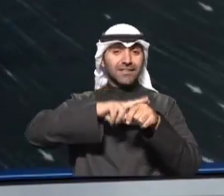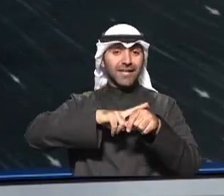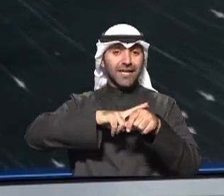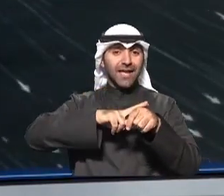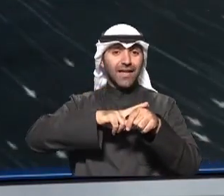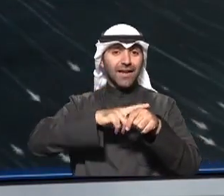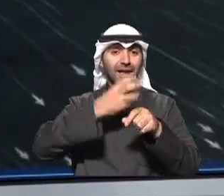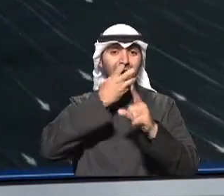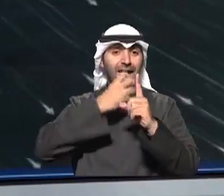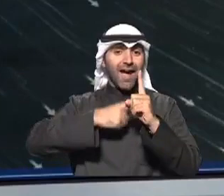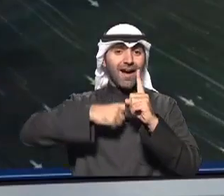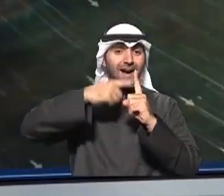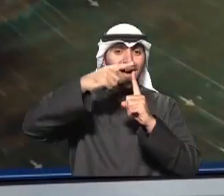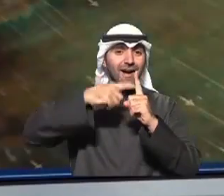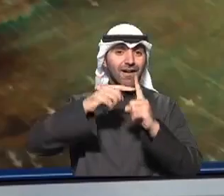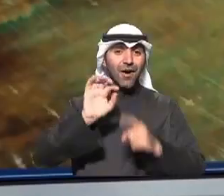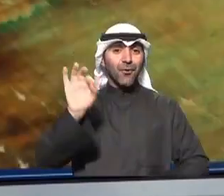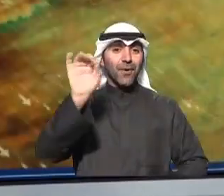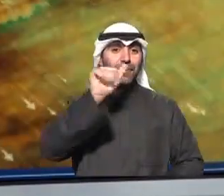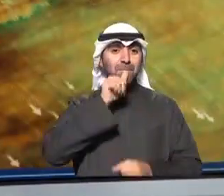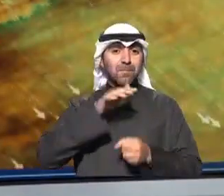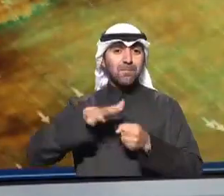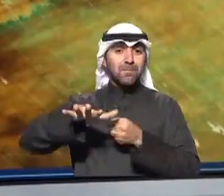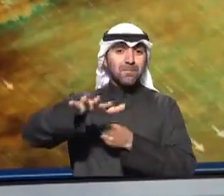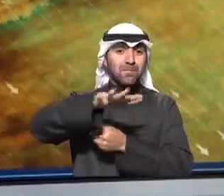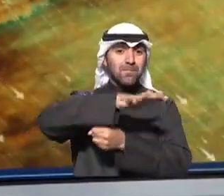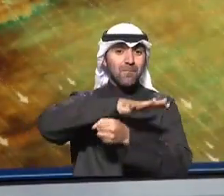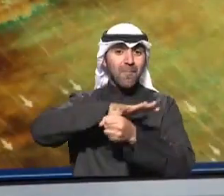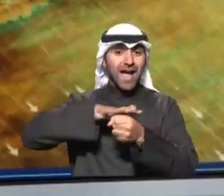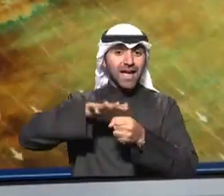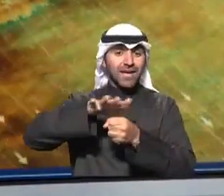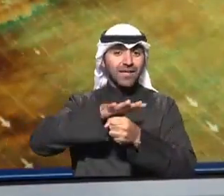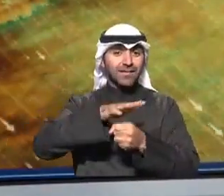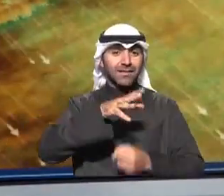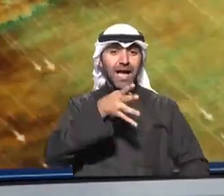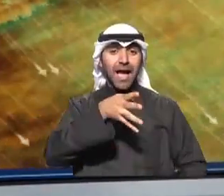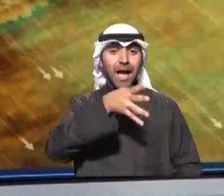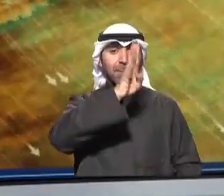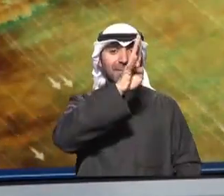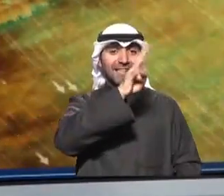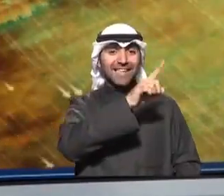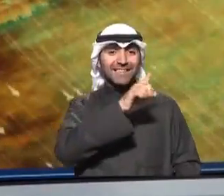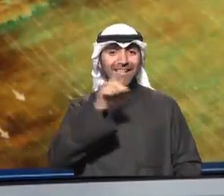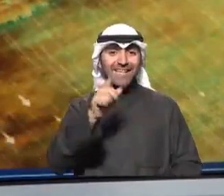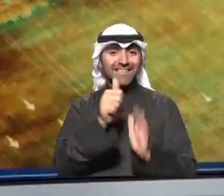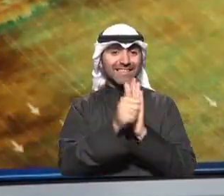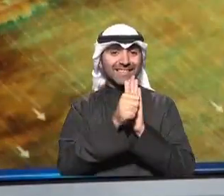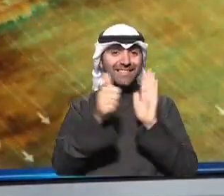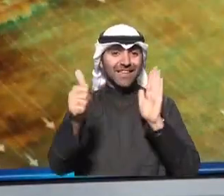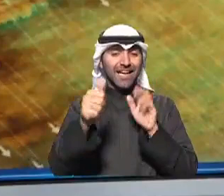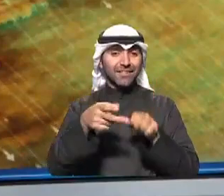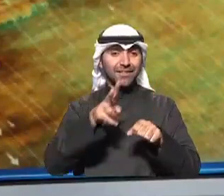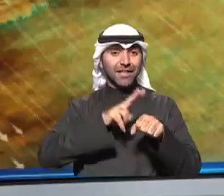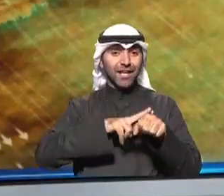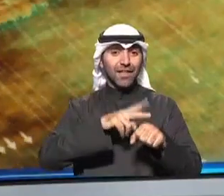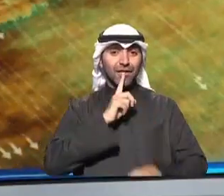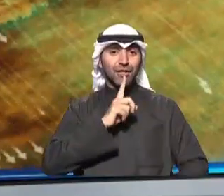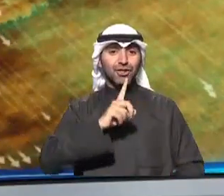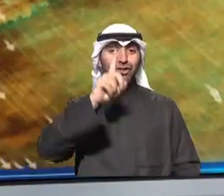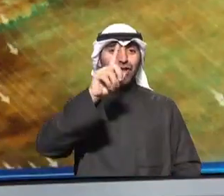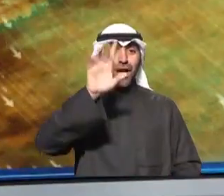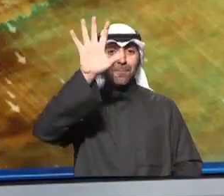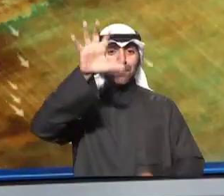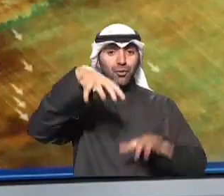إلى 16 درجة على السواحل والجزر. فرص الضباب مستمرة معنا صباح الغد، وأيضا رياح متقلبة الاتجاه